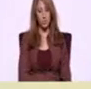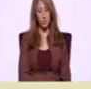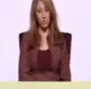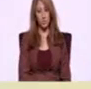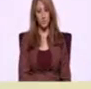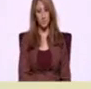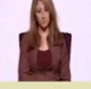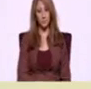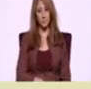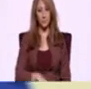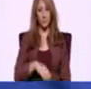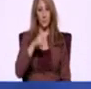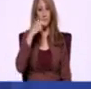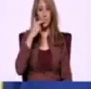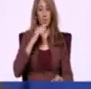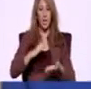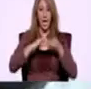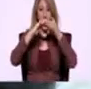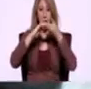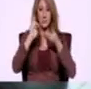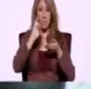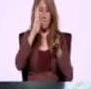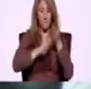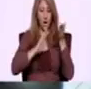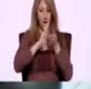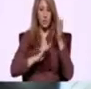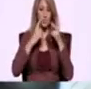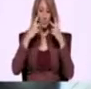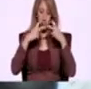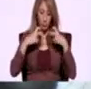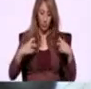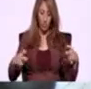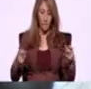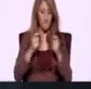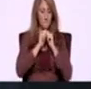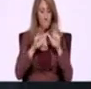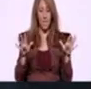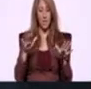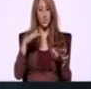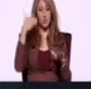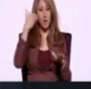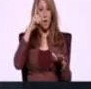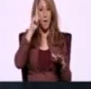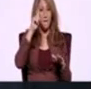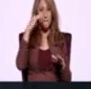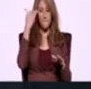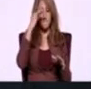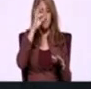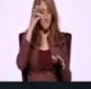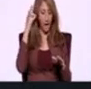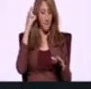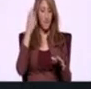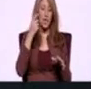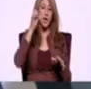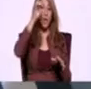أما مؤسسة الإغاثة والطوارئ فستقدم فحصا مجانيا بالإضافة لإجراء عمليات المياه البيضاء والزرقاء وزرع